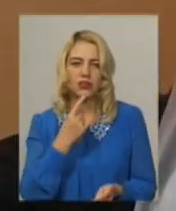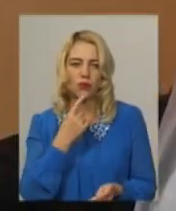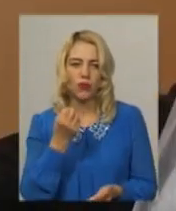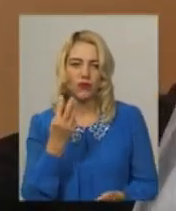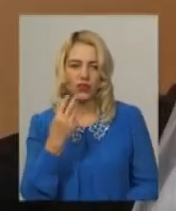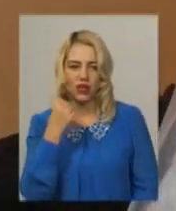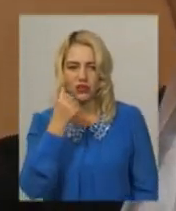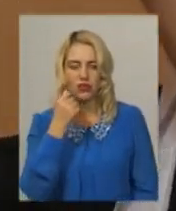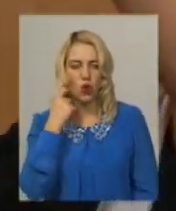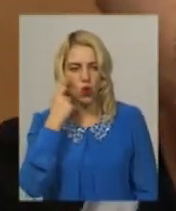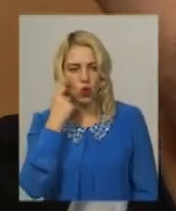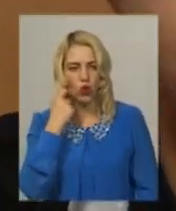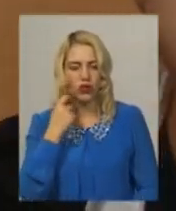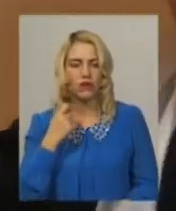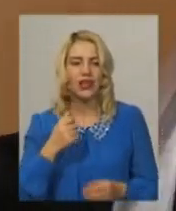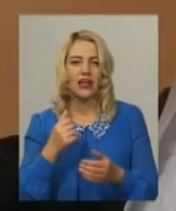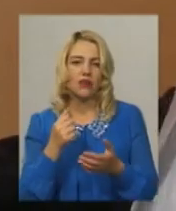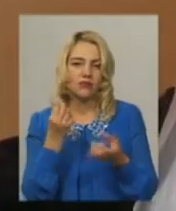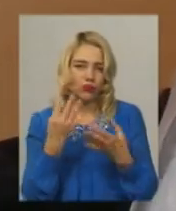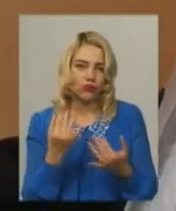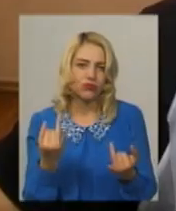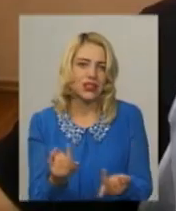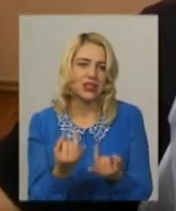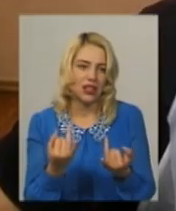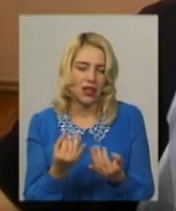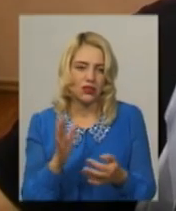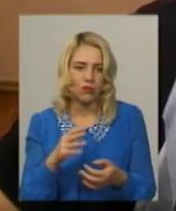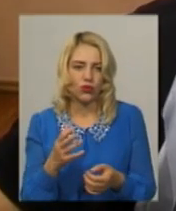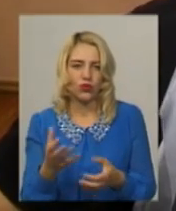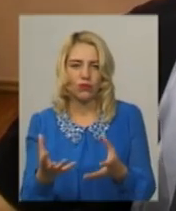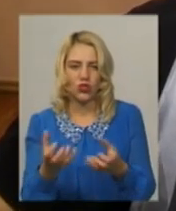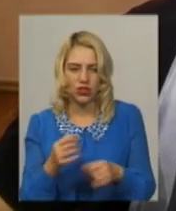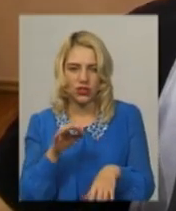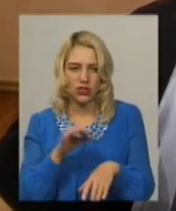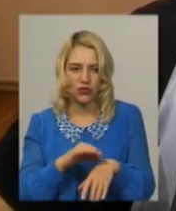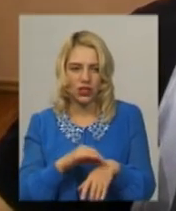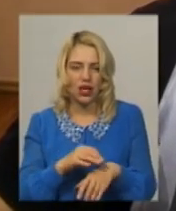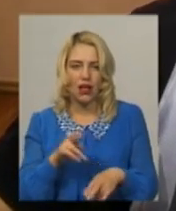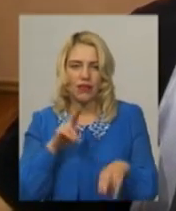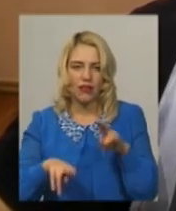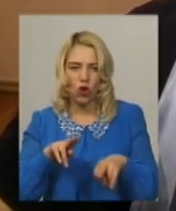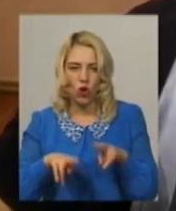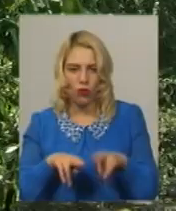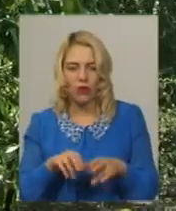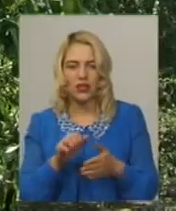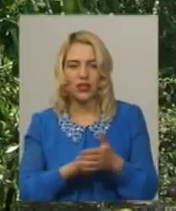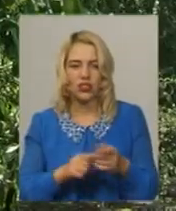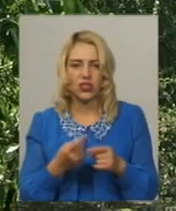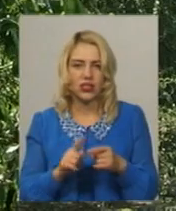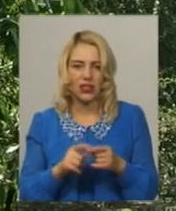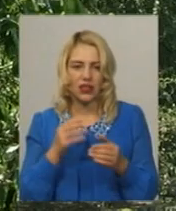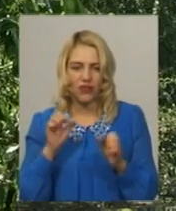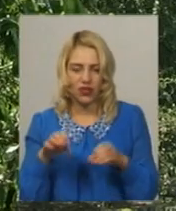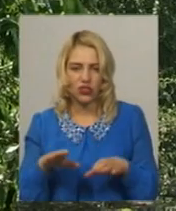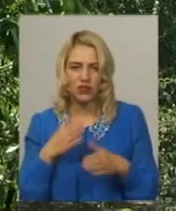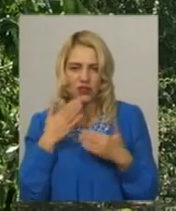13 років через підлітковий інтерес. Згодом підхопив ще одну недугу – ігроманію. Саме через неї вирішив звернутися за